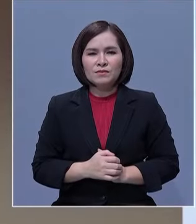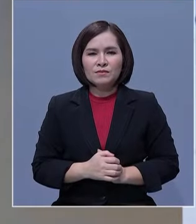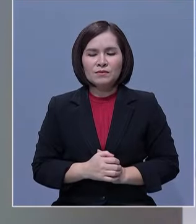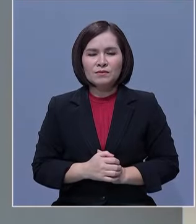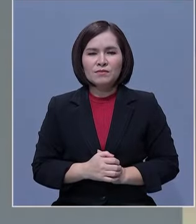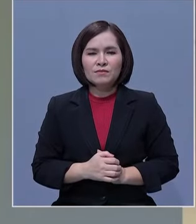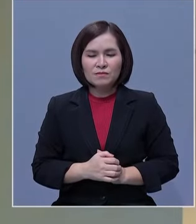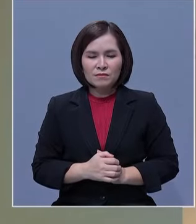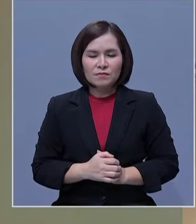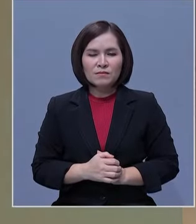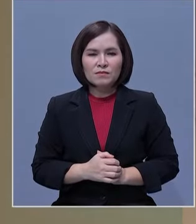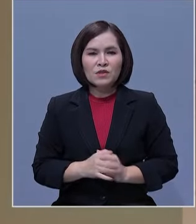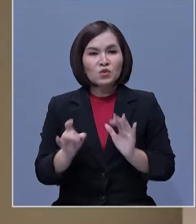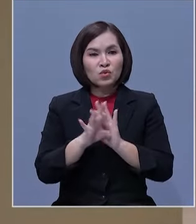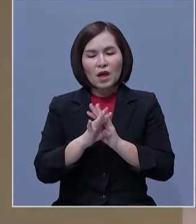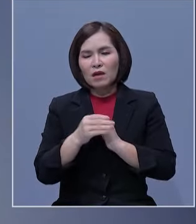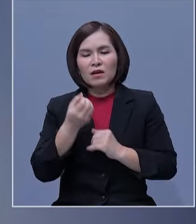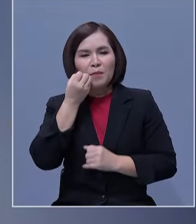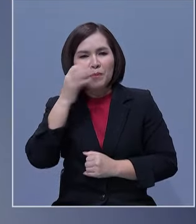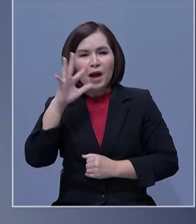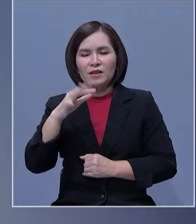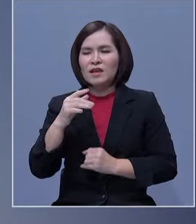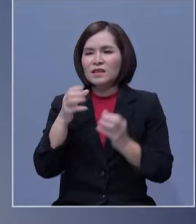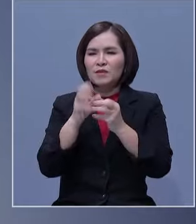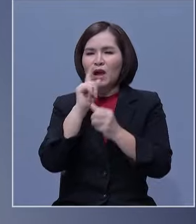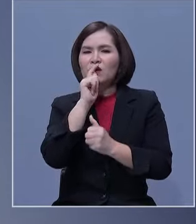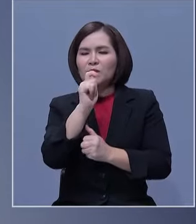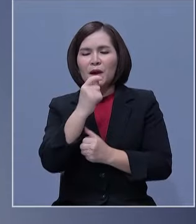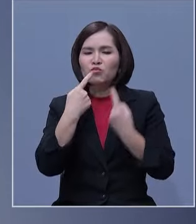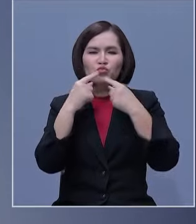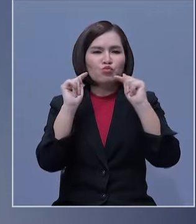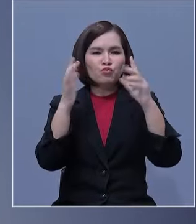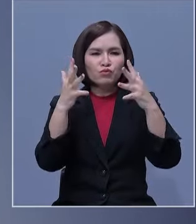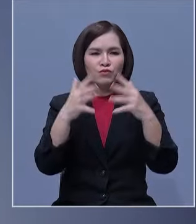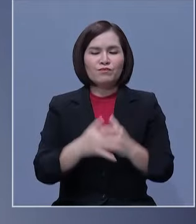ถออกไปอย่างรวดเร็วโดยที่ไม่ตอบคำถามใดๆกับสื่อมวลชนนะครับ